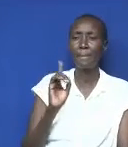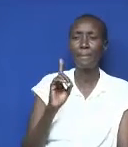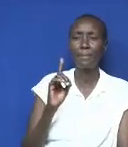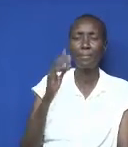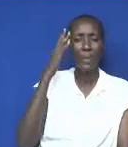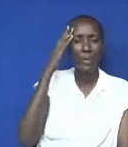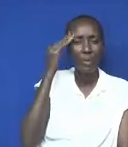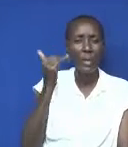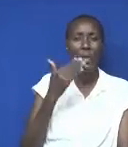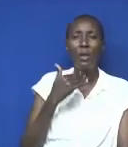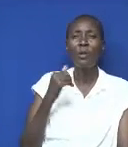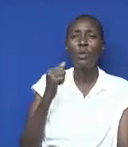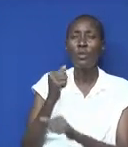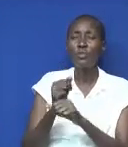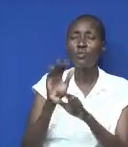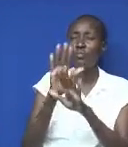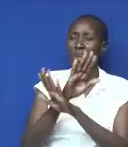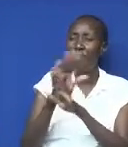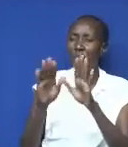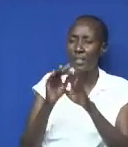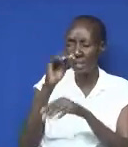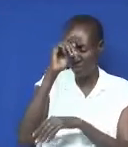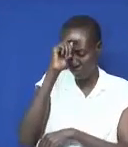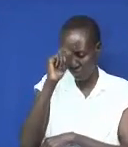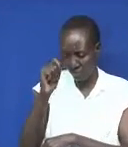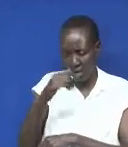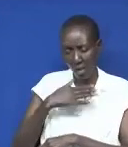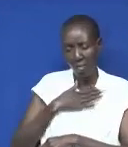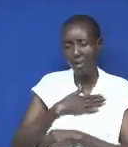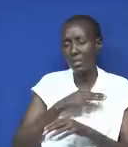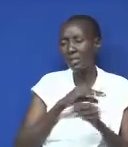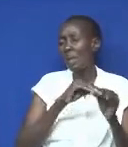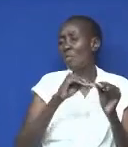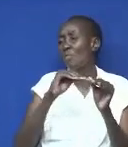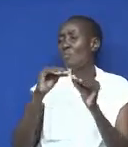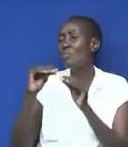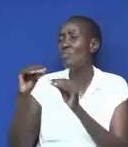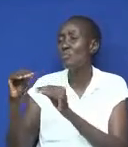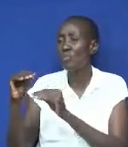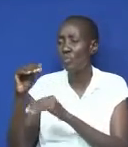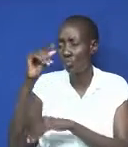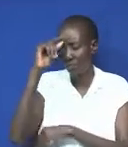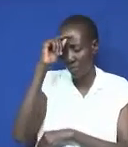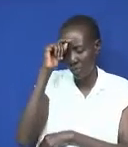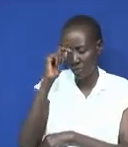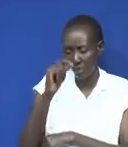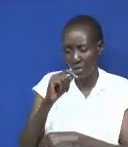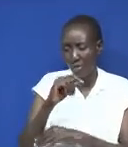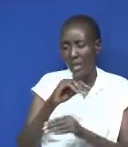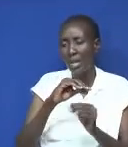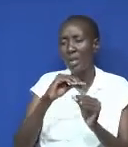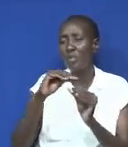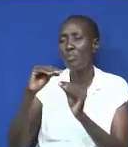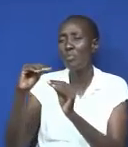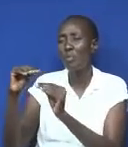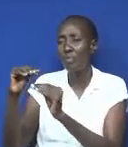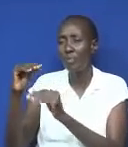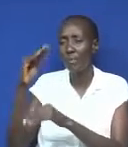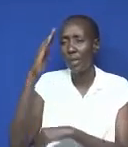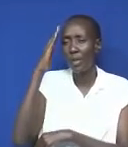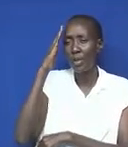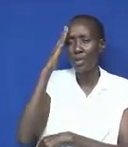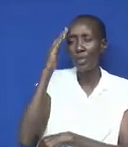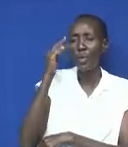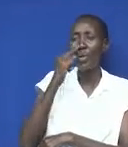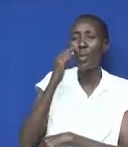tunataka kufanya hii maneno kwa human face. Jitoe kwa hiari. Utoke. Unajua pahali ulitoka, pitia